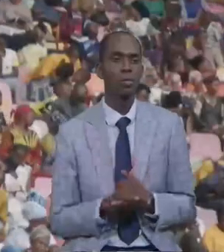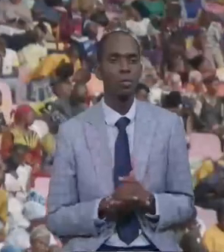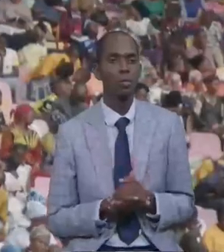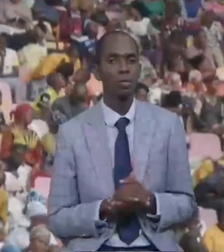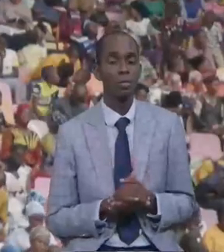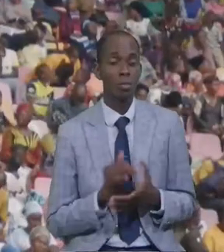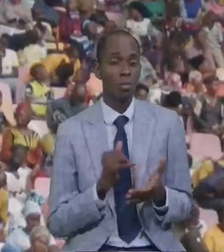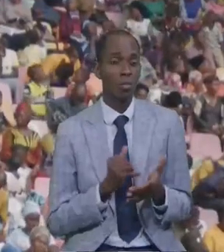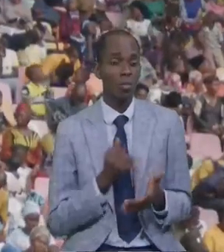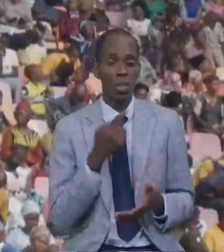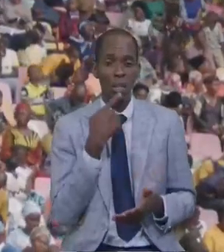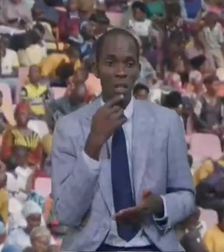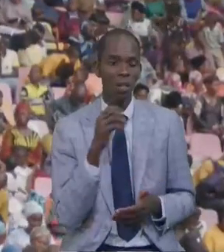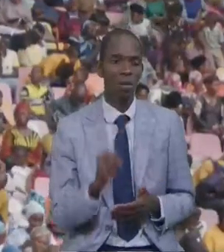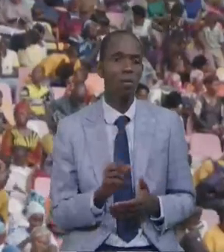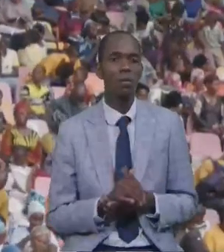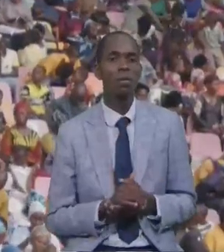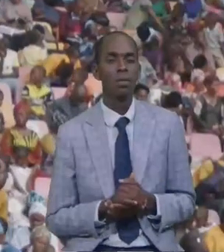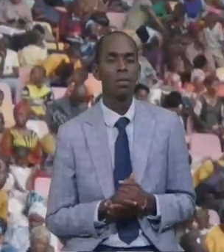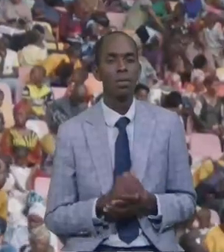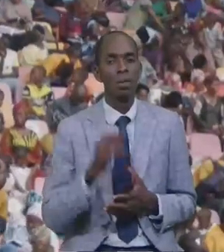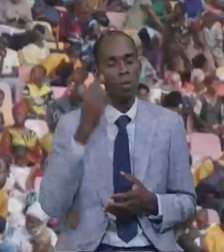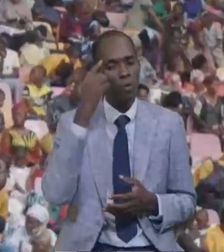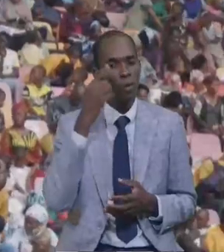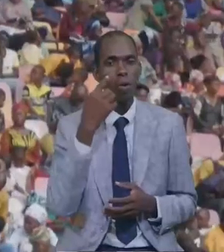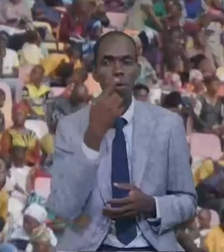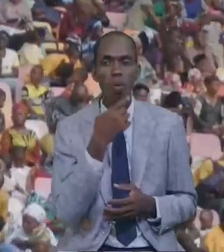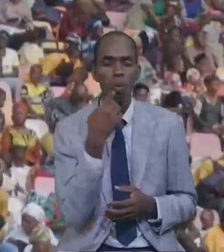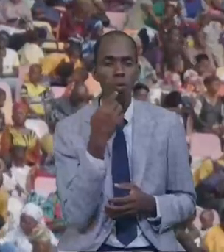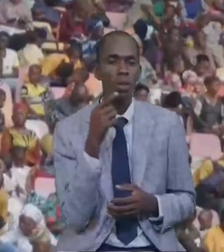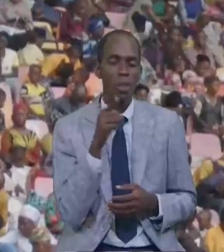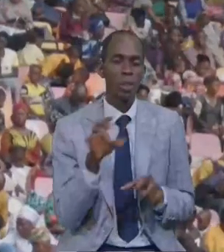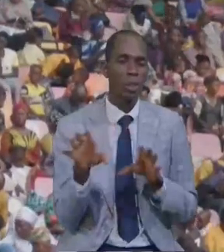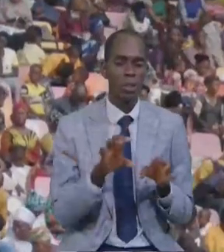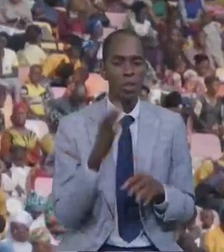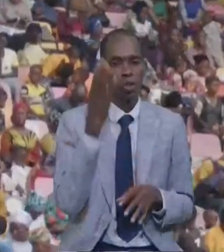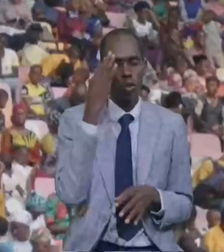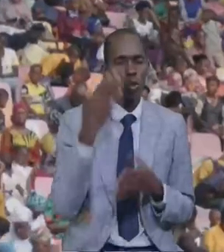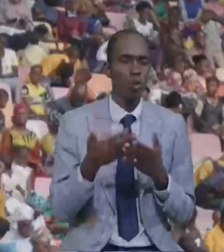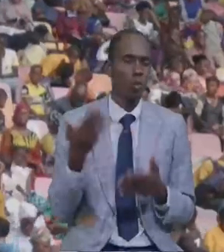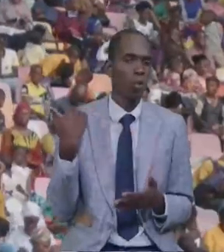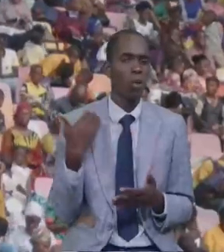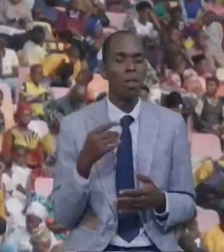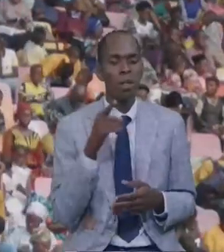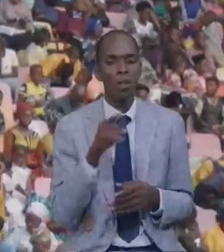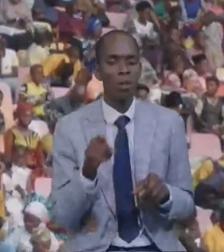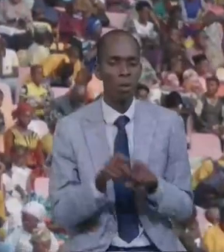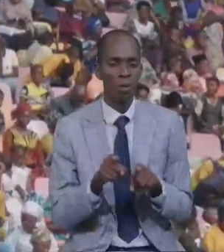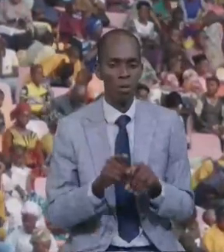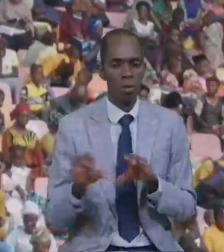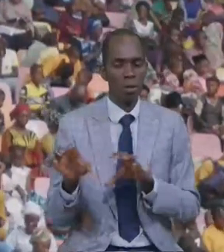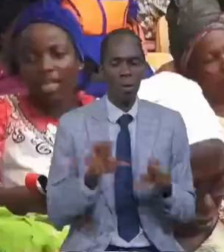car ceux qu'il a connus, d'avance il les a aussi prédestinés à être semblables à l'image de son